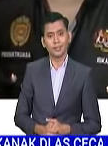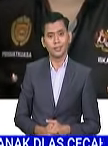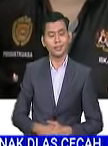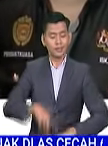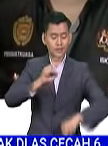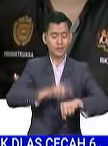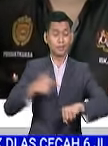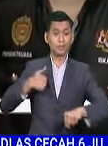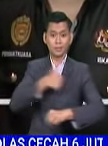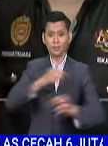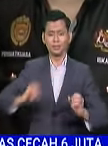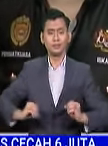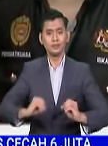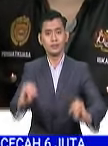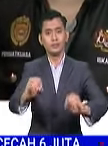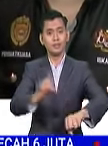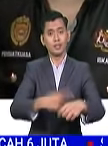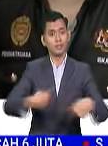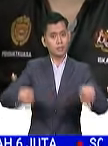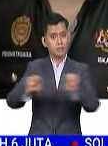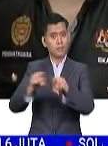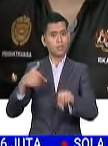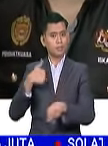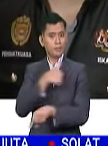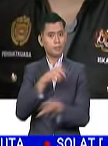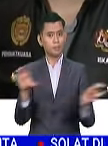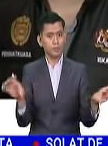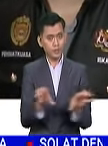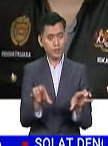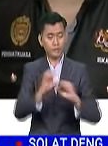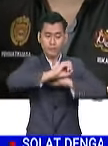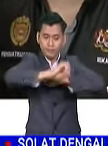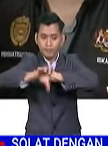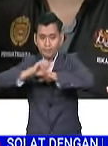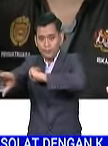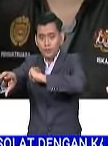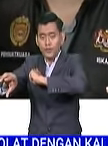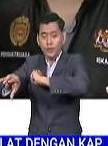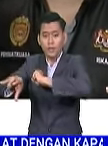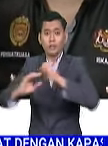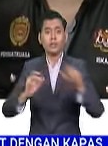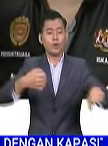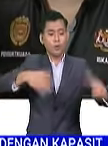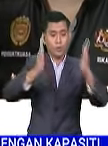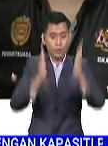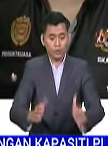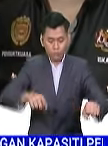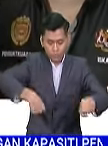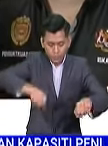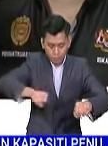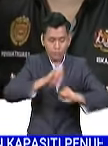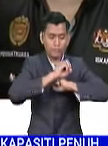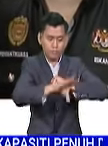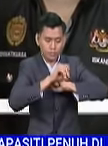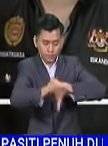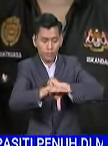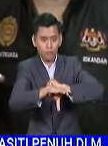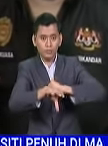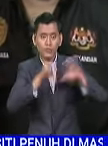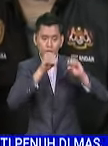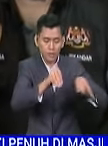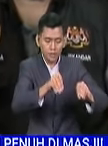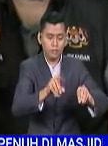Masa kita buat vaksin juga, pada masa sama kita menjalankan juga advokasi kepada penunggang-penunggang ini bagi menasihatkan mereka agar mematuhi jalan